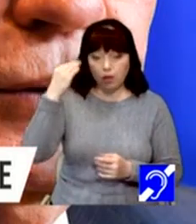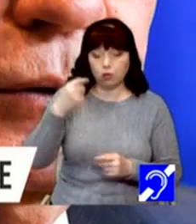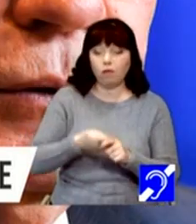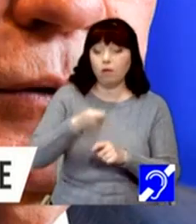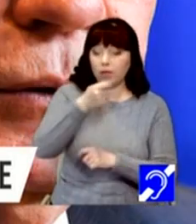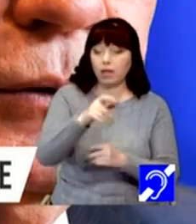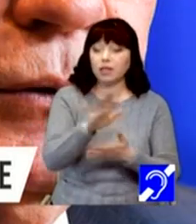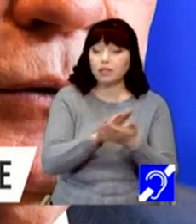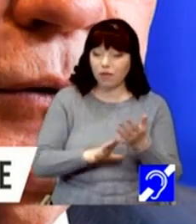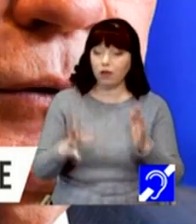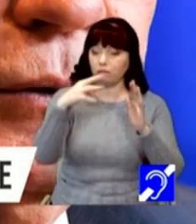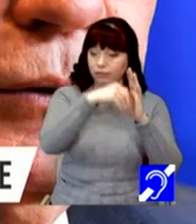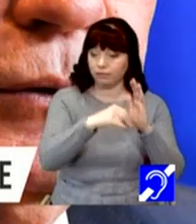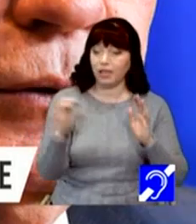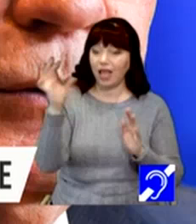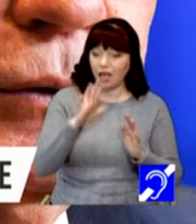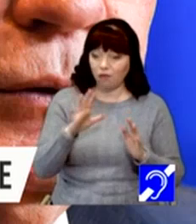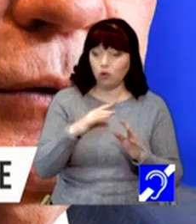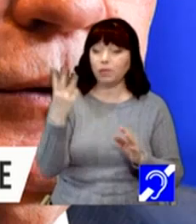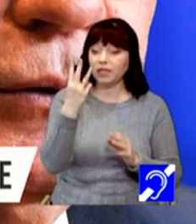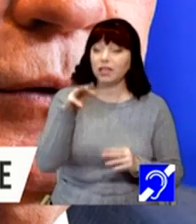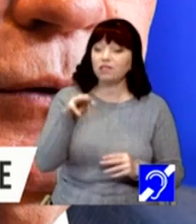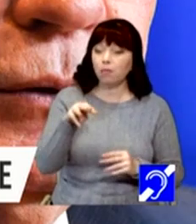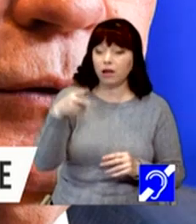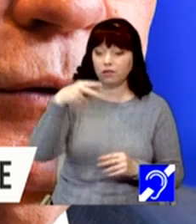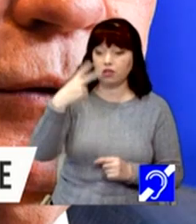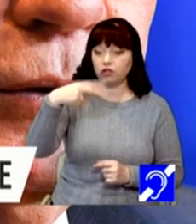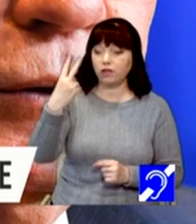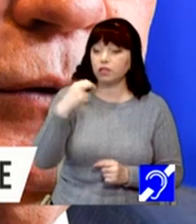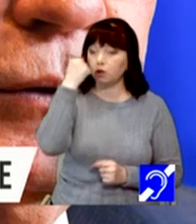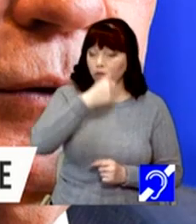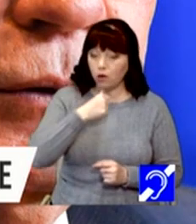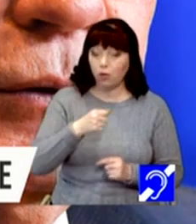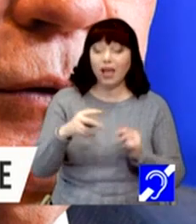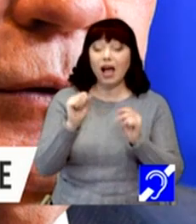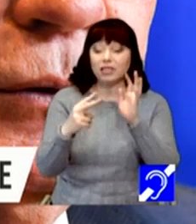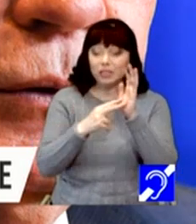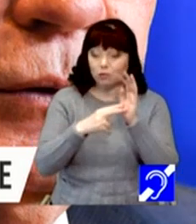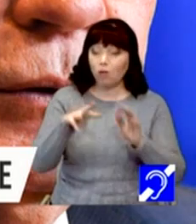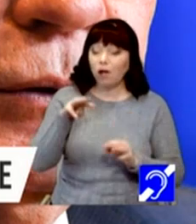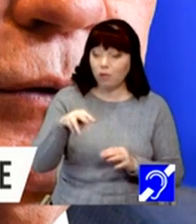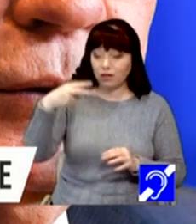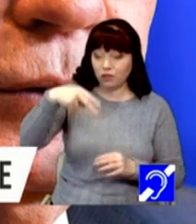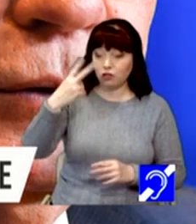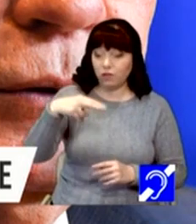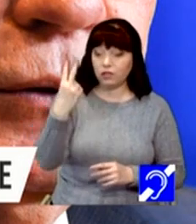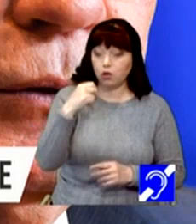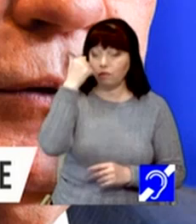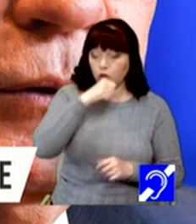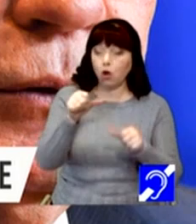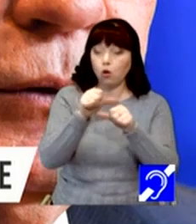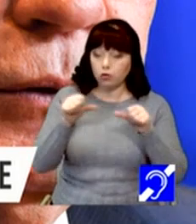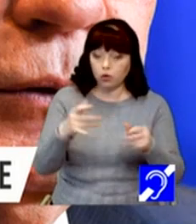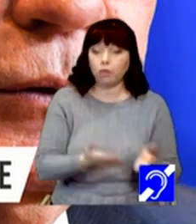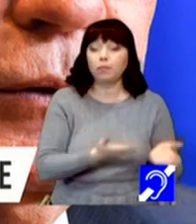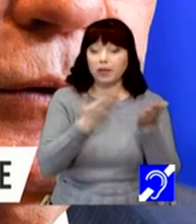depus o cerere de aderare la Uniunea Europeană la 3 martie 2012 2 la 7 martie 2012 și 2 Consiliul la